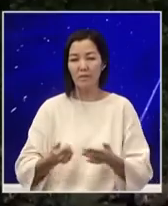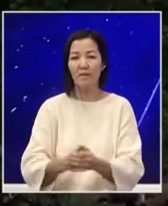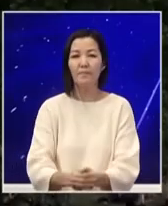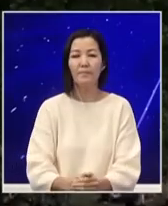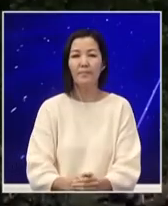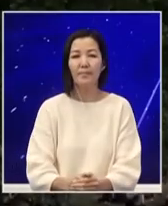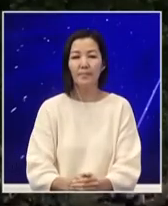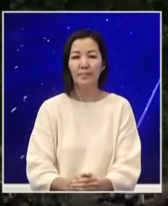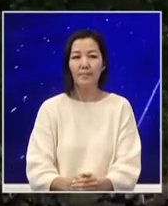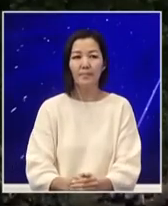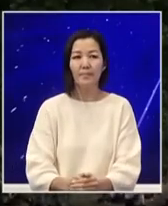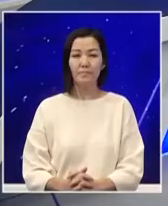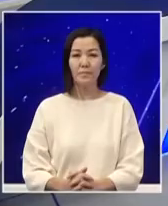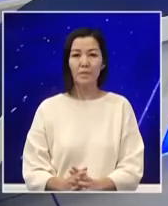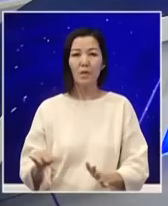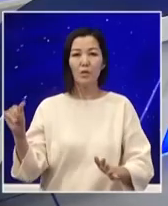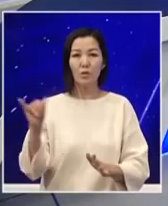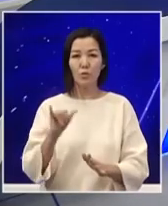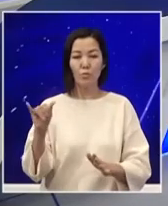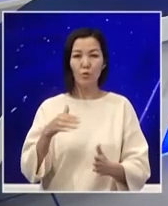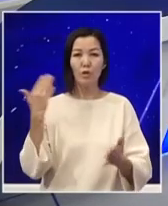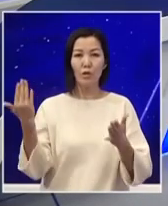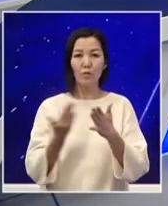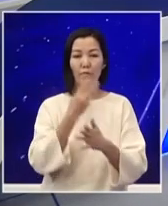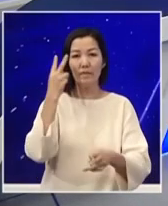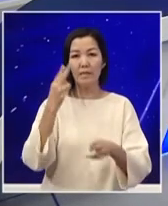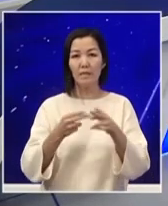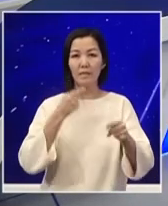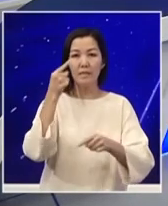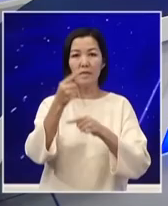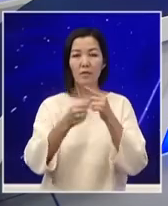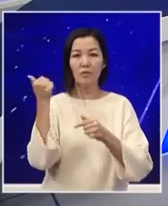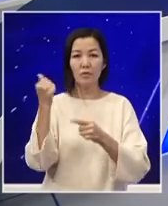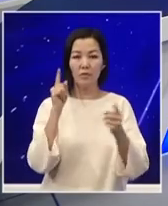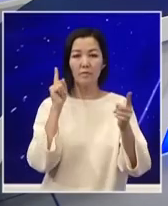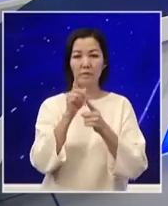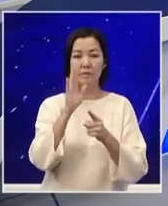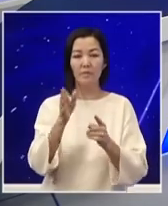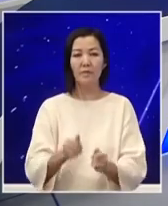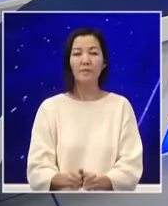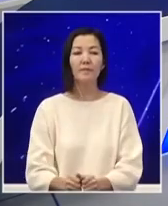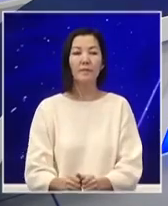жизни. На этом у меня все. Спасибо за внимание. Всего доброго.